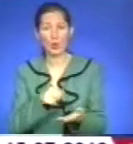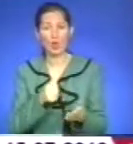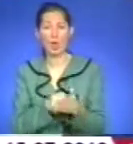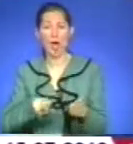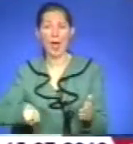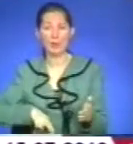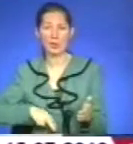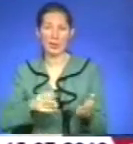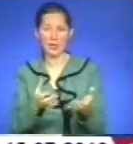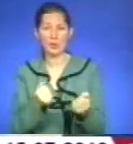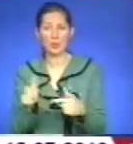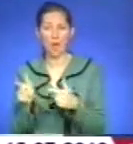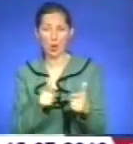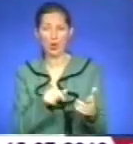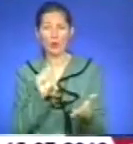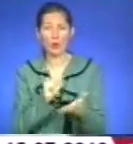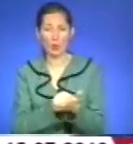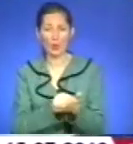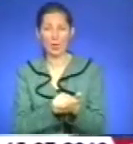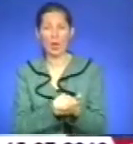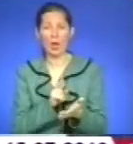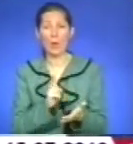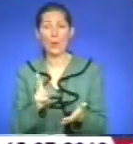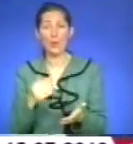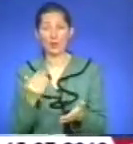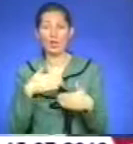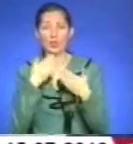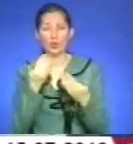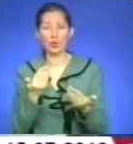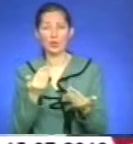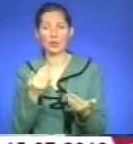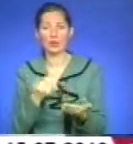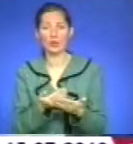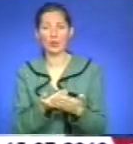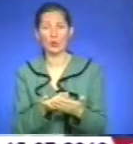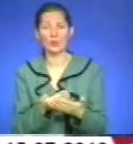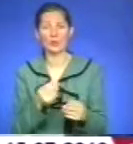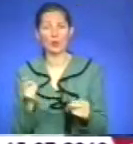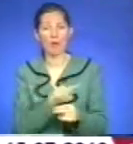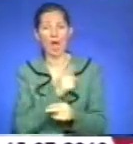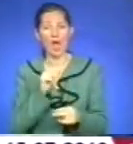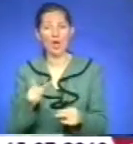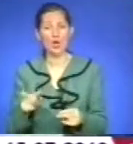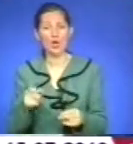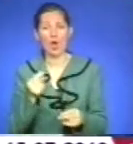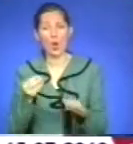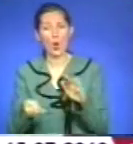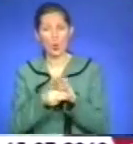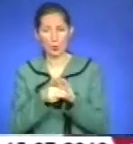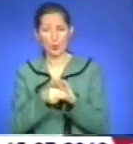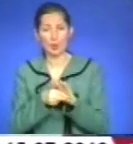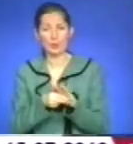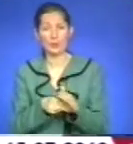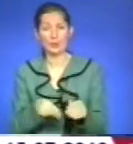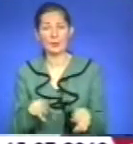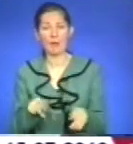адміністратора, забирає готові документи, по які вона звернулася. Тобто уникає людина і корупційної складової,